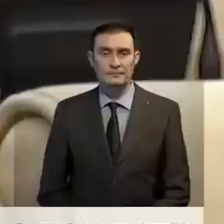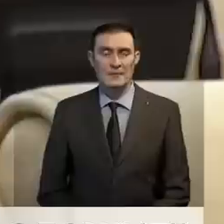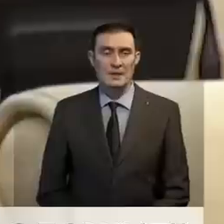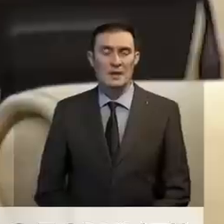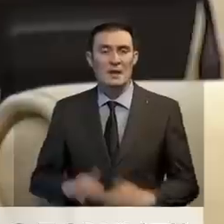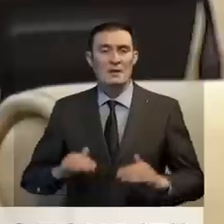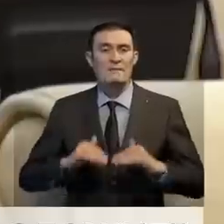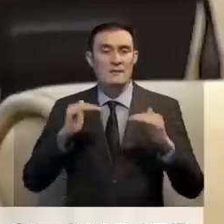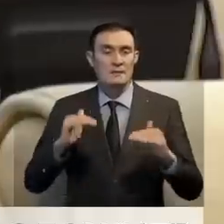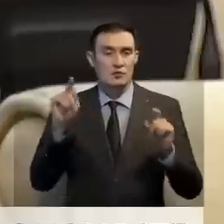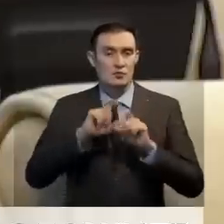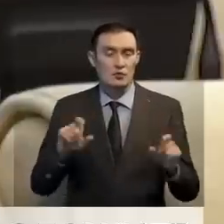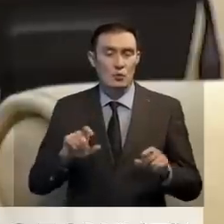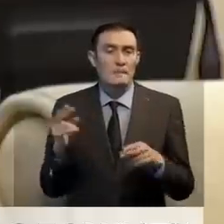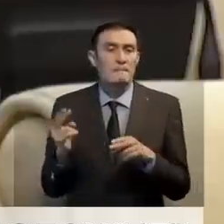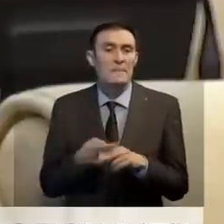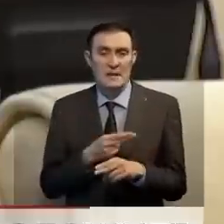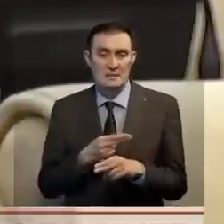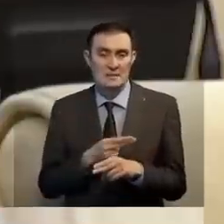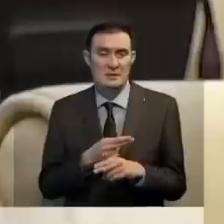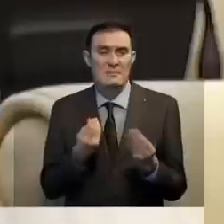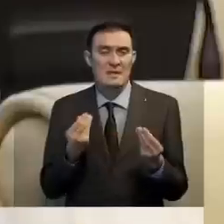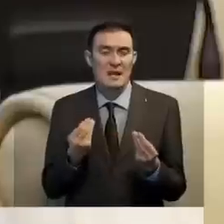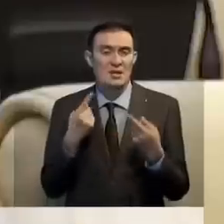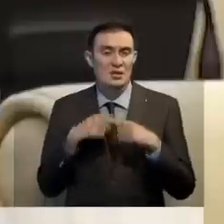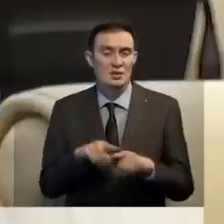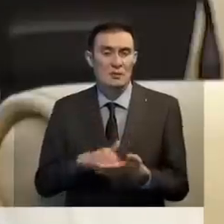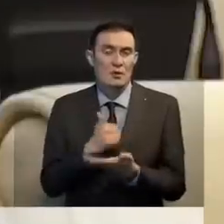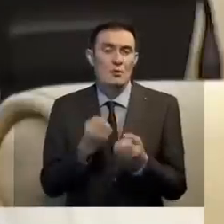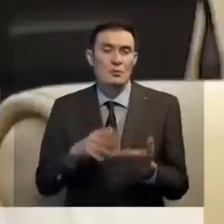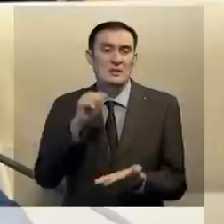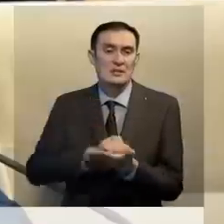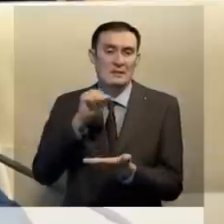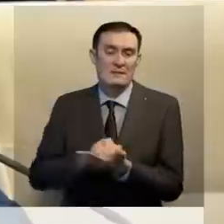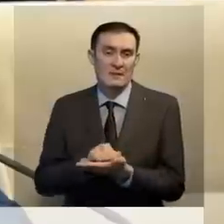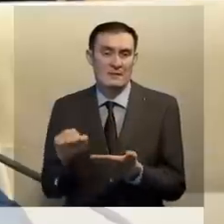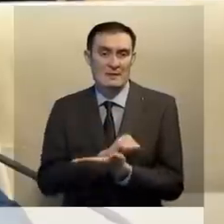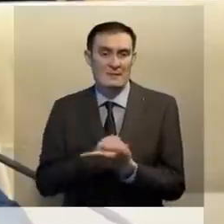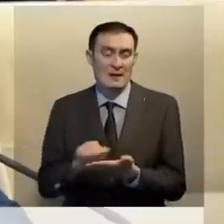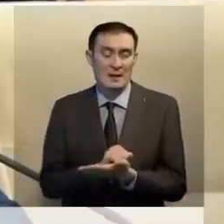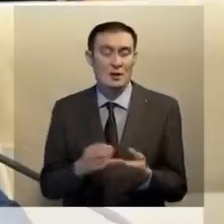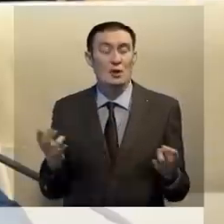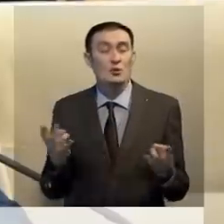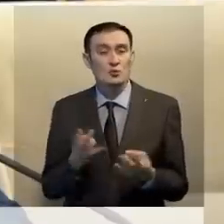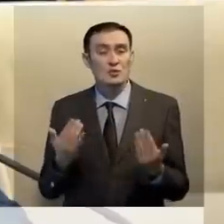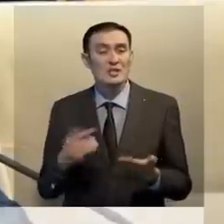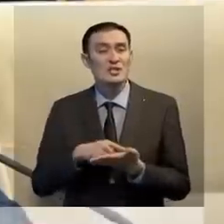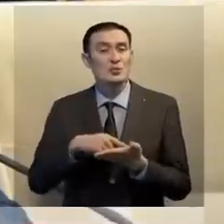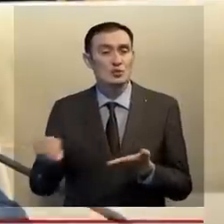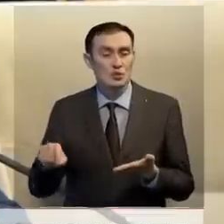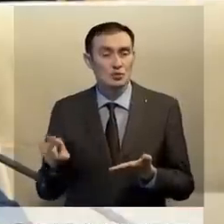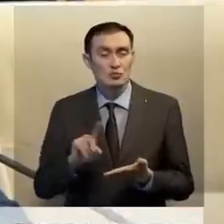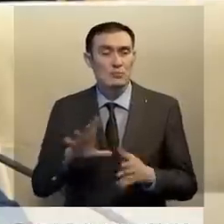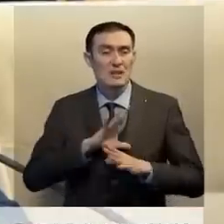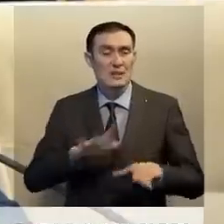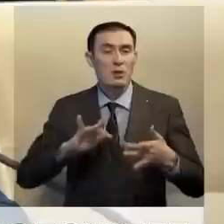Выросло количество школ без материально-технической базы, которые просто печатали сертификаты. Считаем необходимым исключить